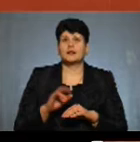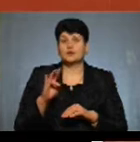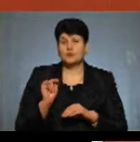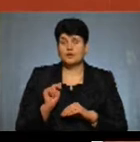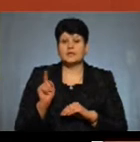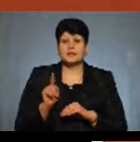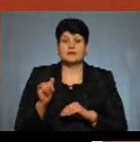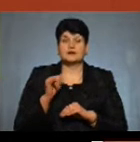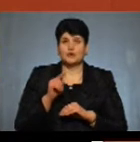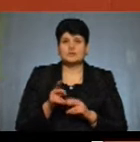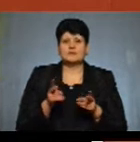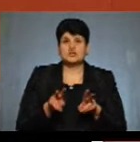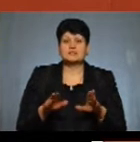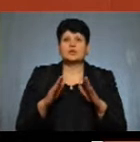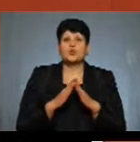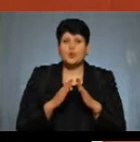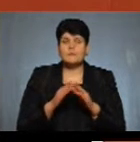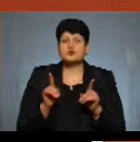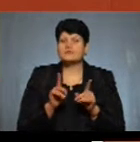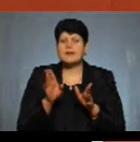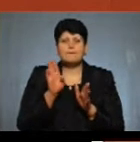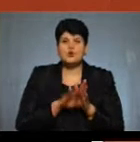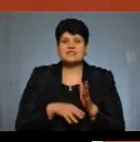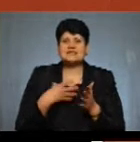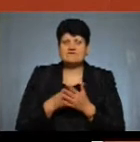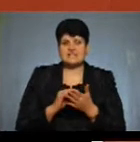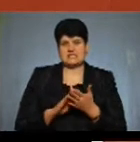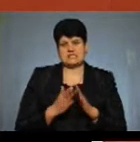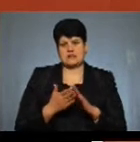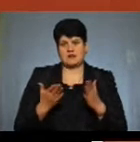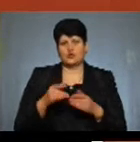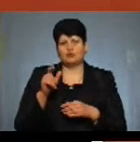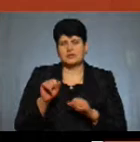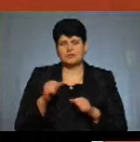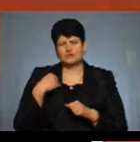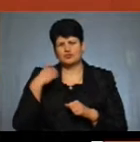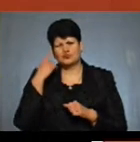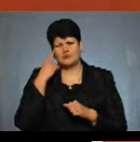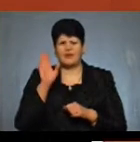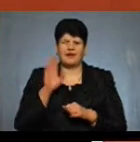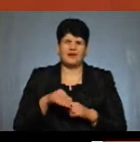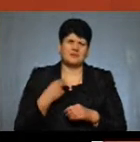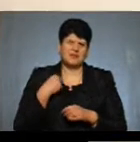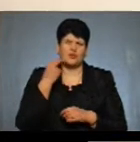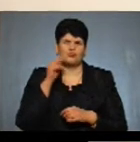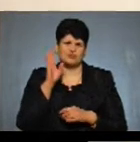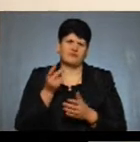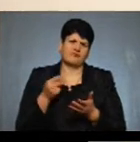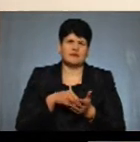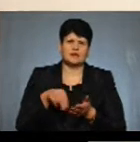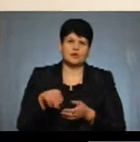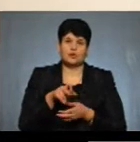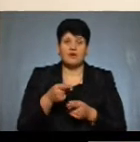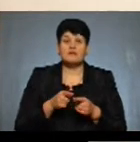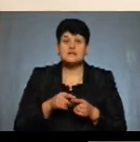все, для того треба залишатися вдома, щоб навіть не погіршувати свій стан, тому що людина може подумати, а, мені трошки краще, я встаю. В цей